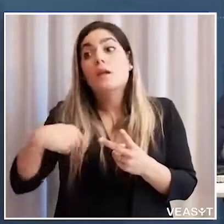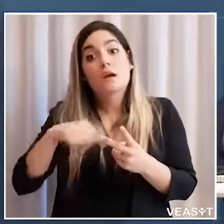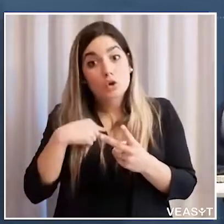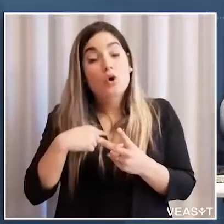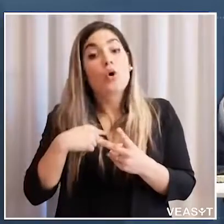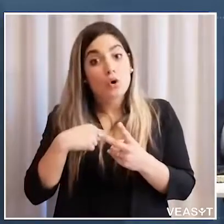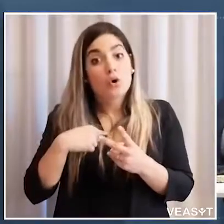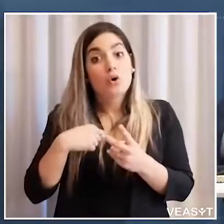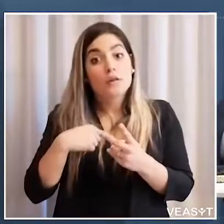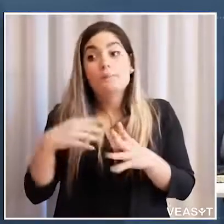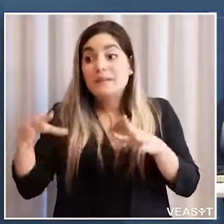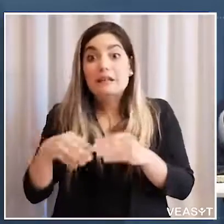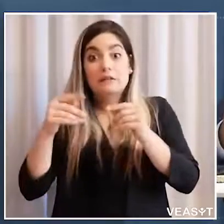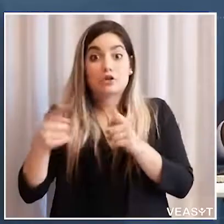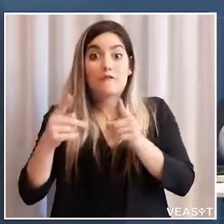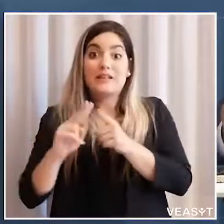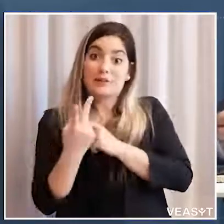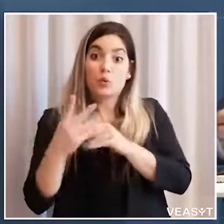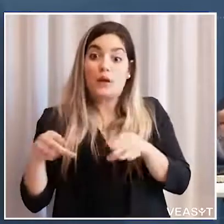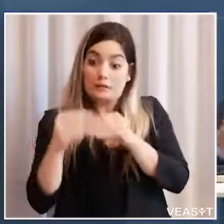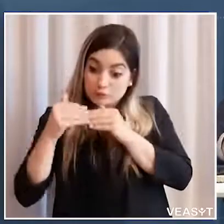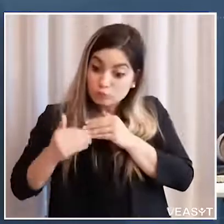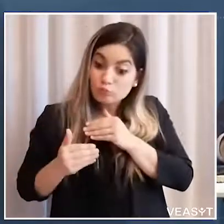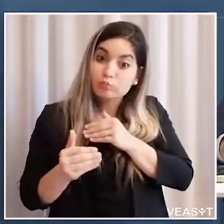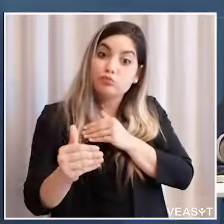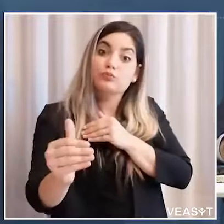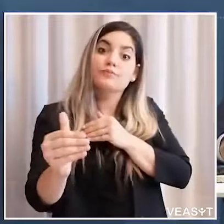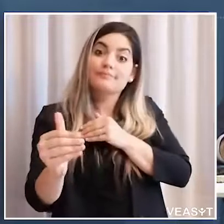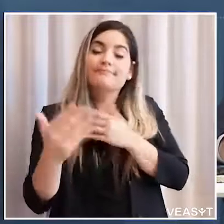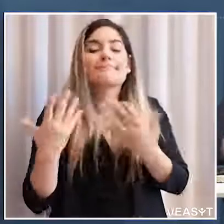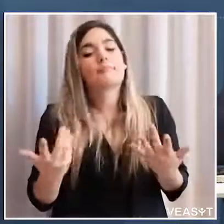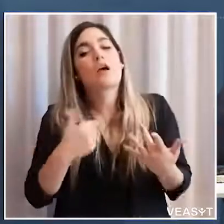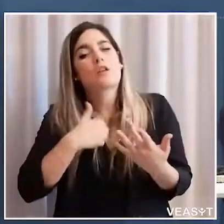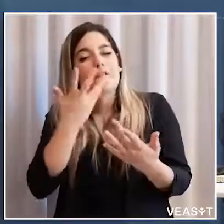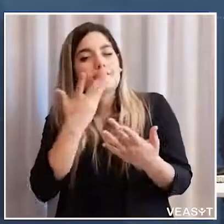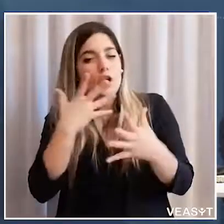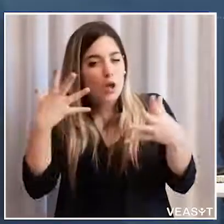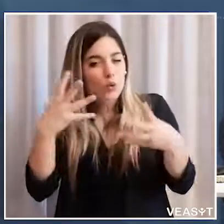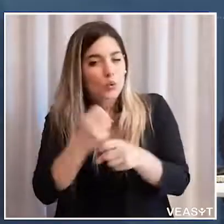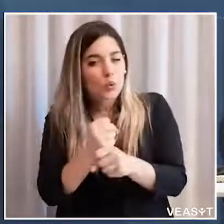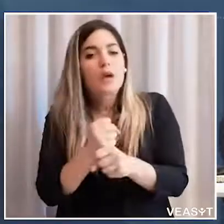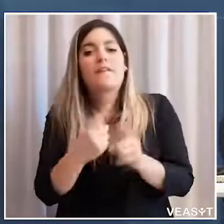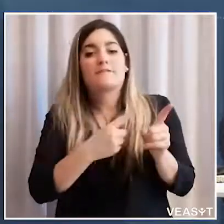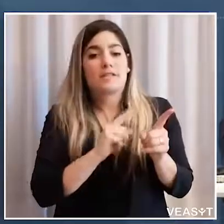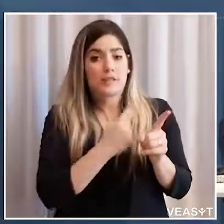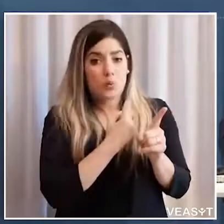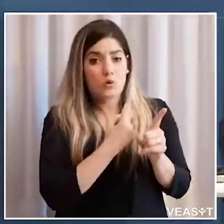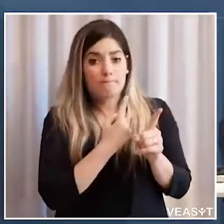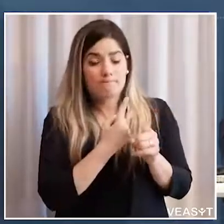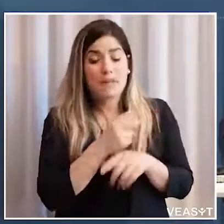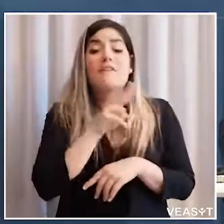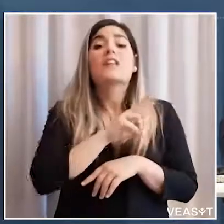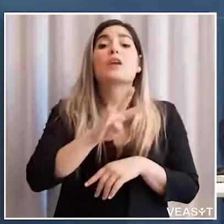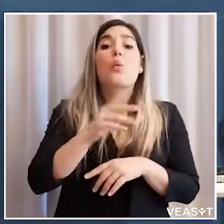in piena inizio della fase 2 questo anche importante e per quello vorrei fare un attimo noi assunto della